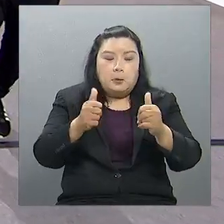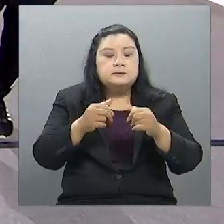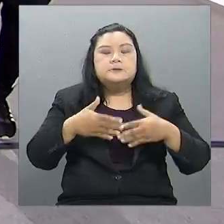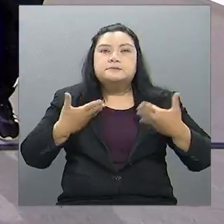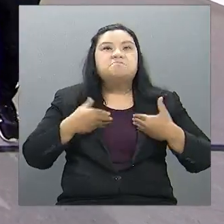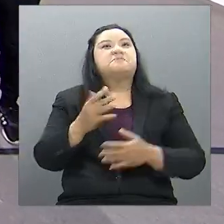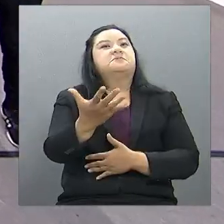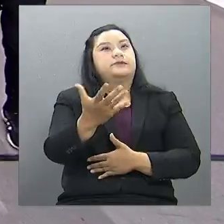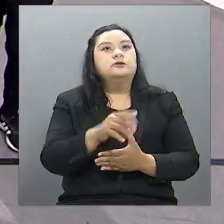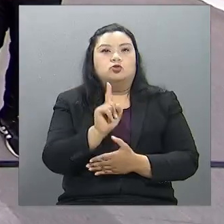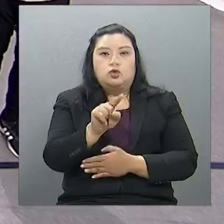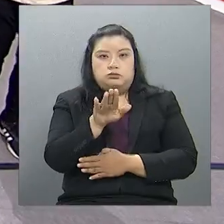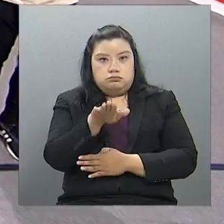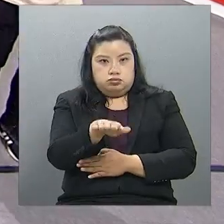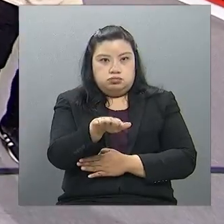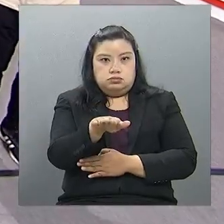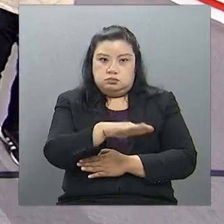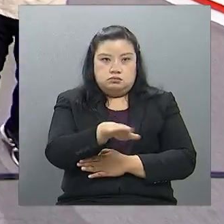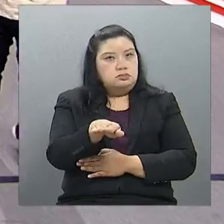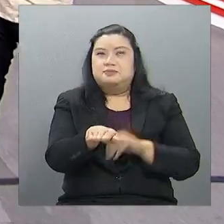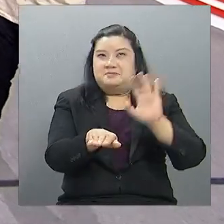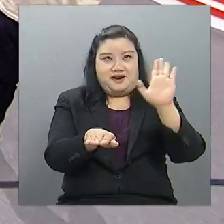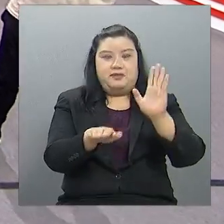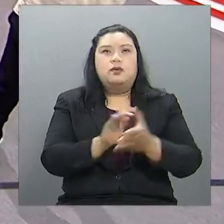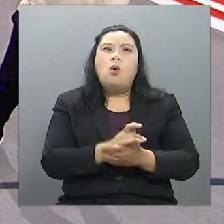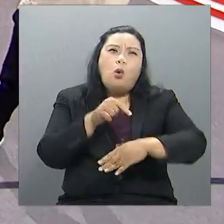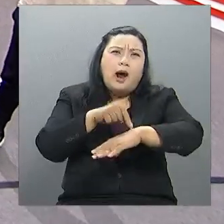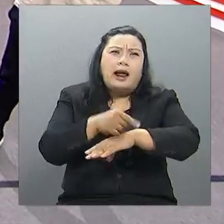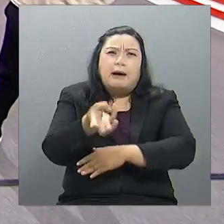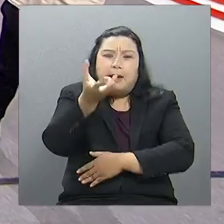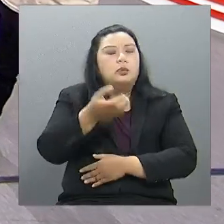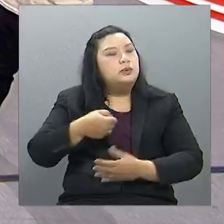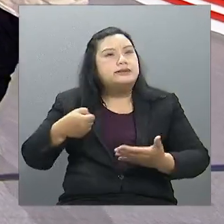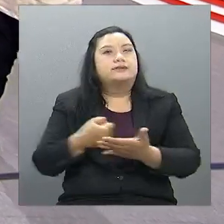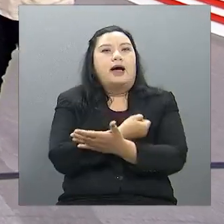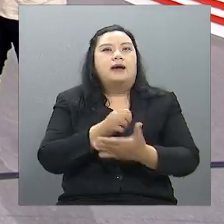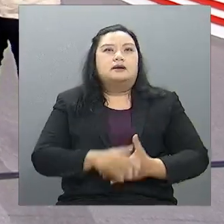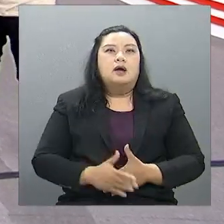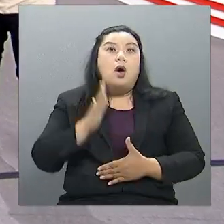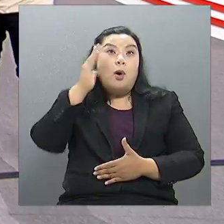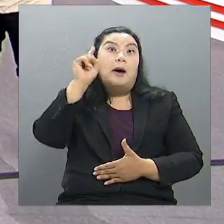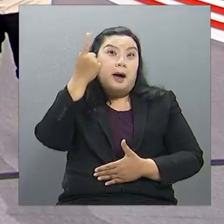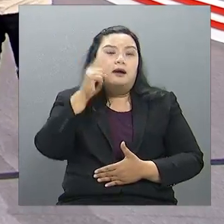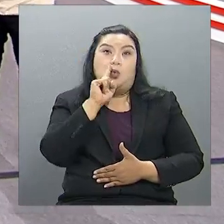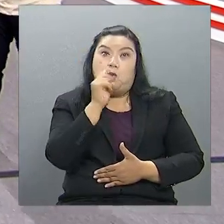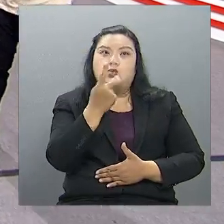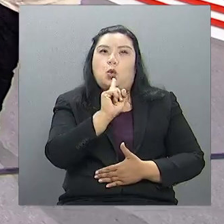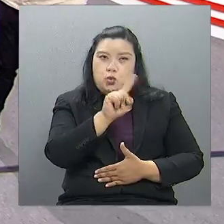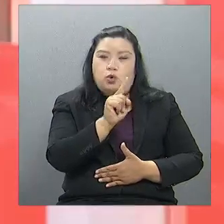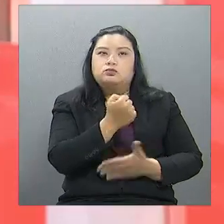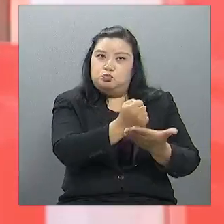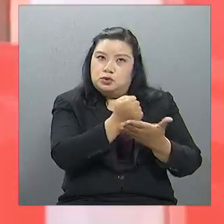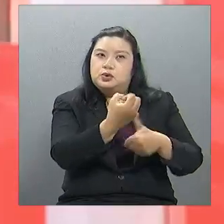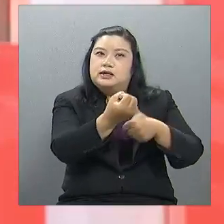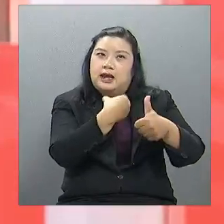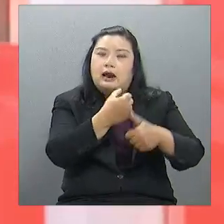ได้ความรู้ ลถึคุณผชมครัวันนี้เวลา อาจจะน้อยสำนิดหนึ่เอาวเดยววันหลังEP2 ต้องมารู้สึกว่าตัวเองมีปัญ